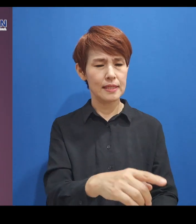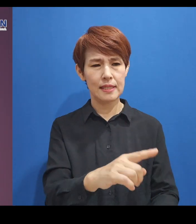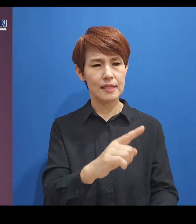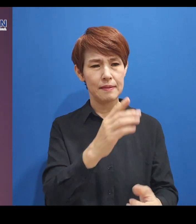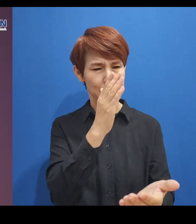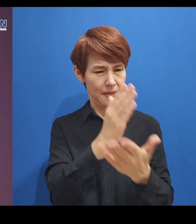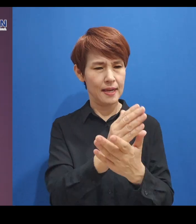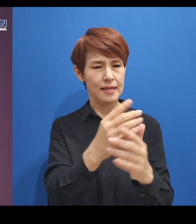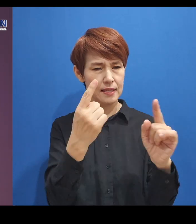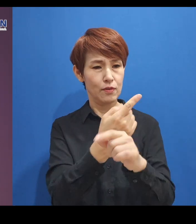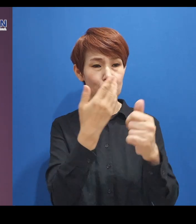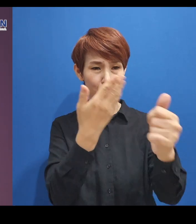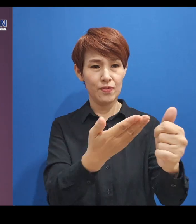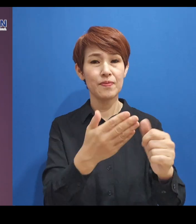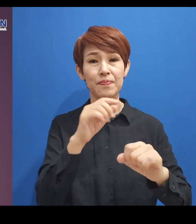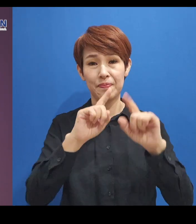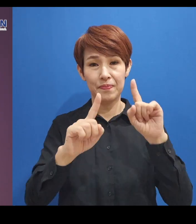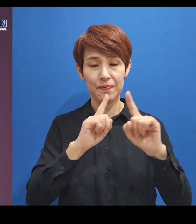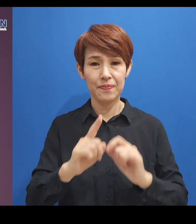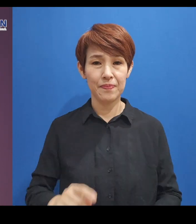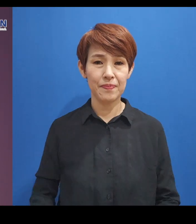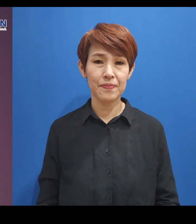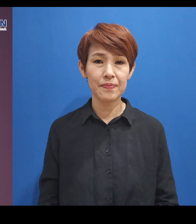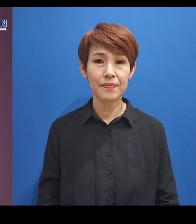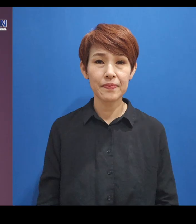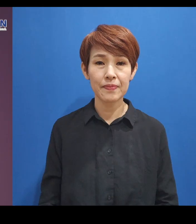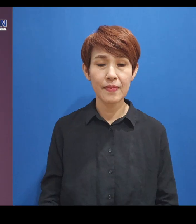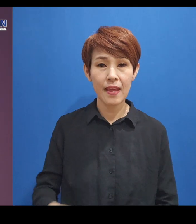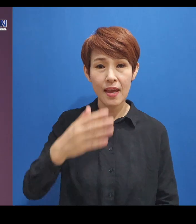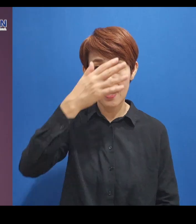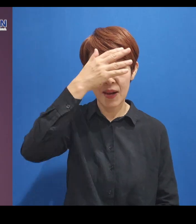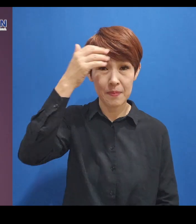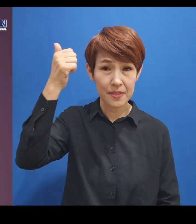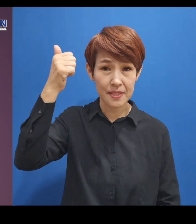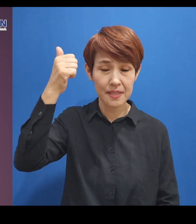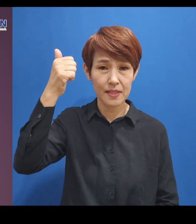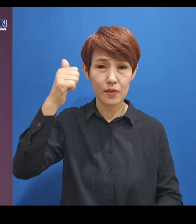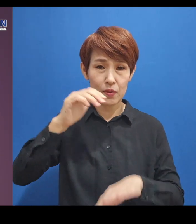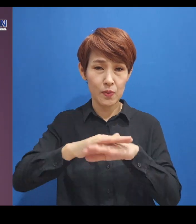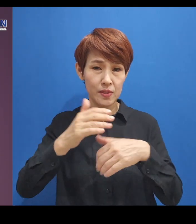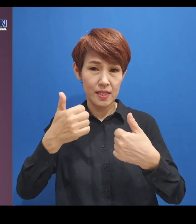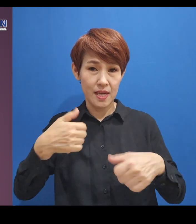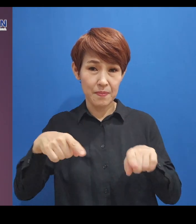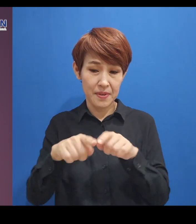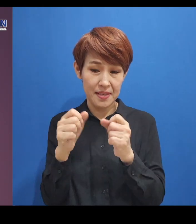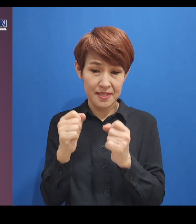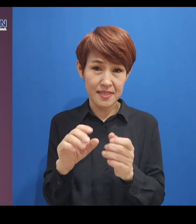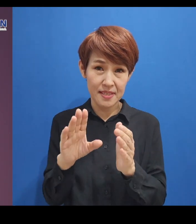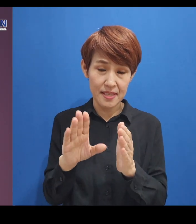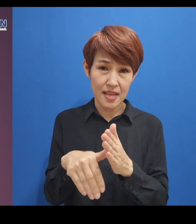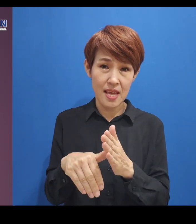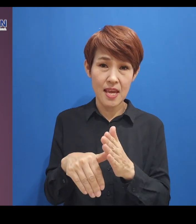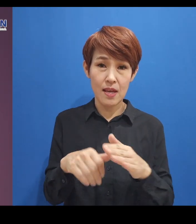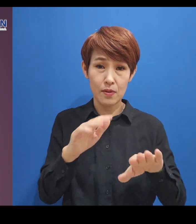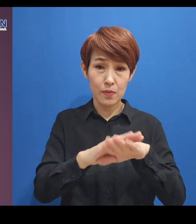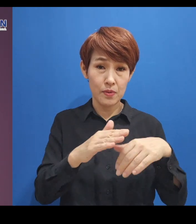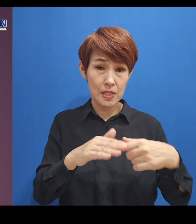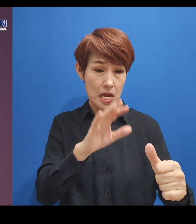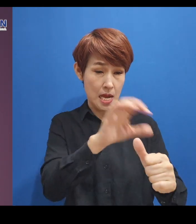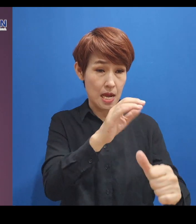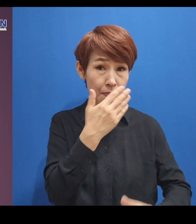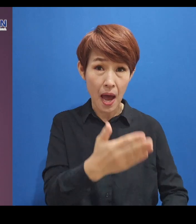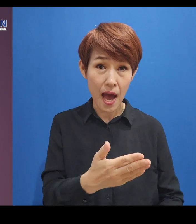우리 이런 말이 있잖아요. 할아버지 앞에서는 손자 혼내면 된다, 안 된다? 안 된다.